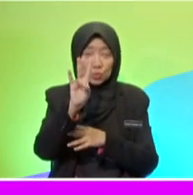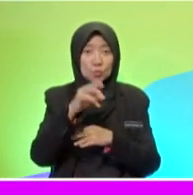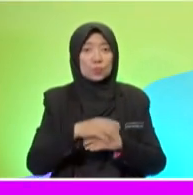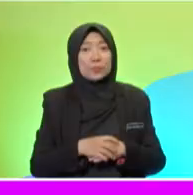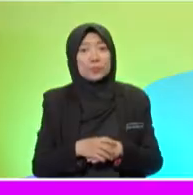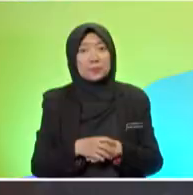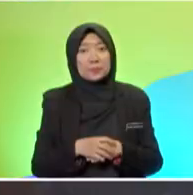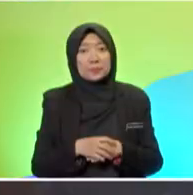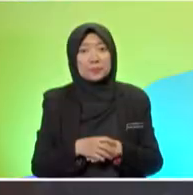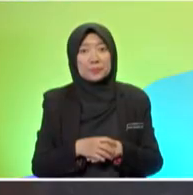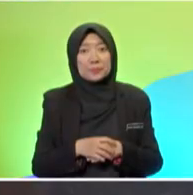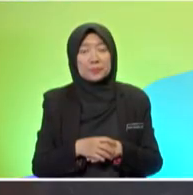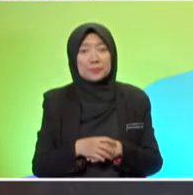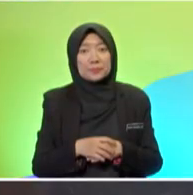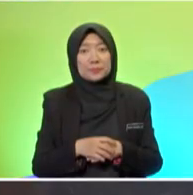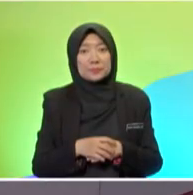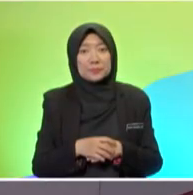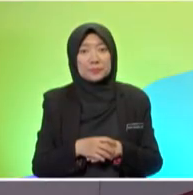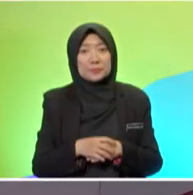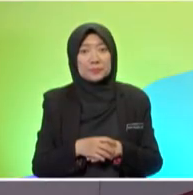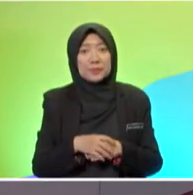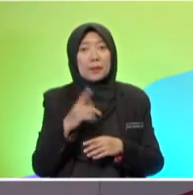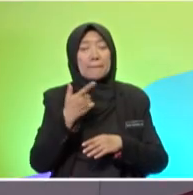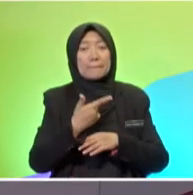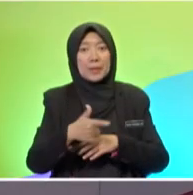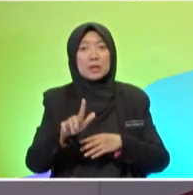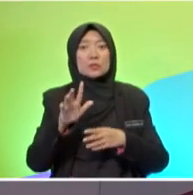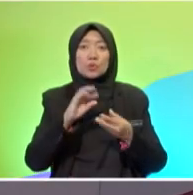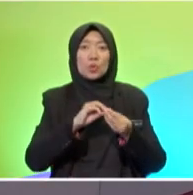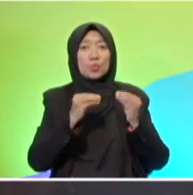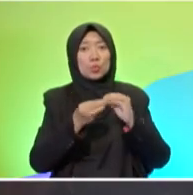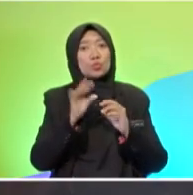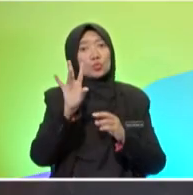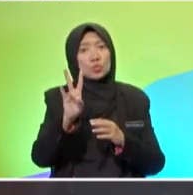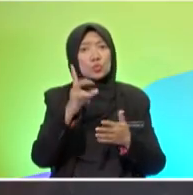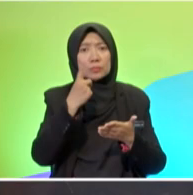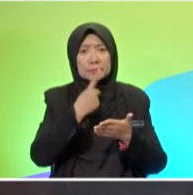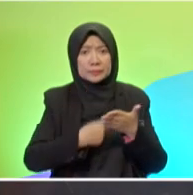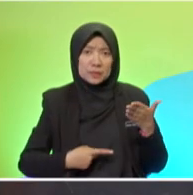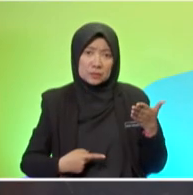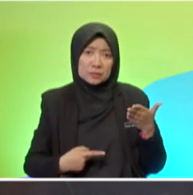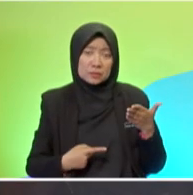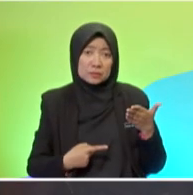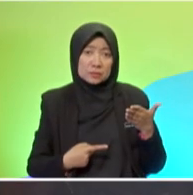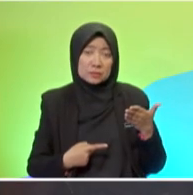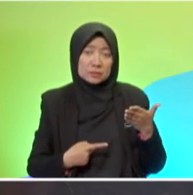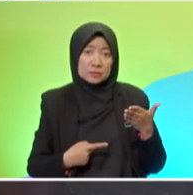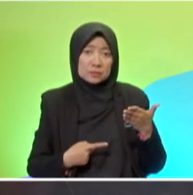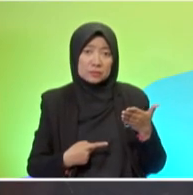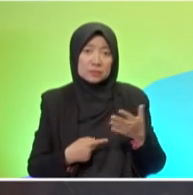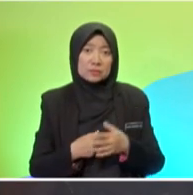Nombor tujuh. Kemudian lepas nombor tujuh. Lepas nombor tujuh,